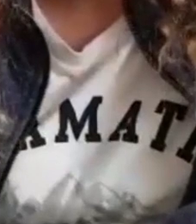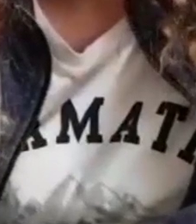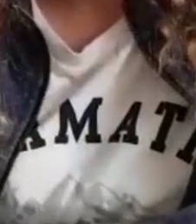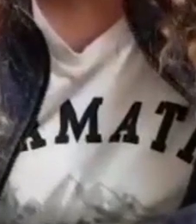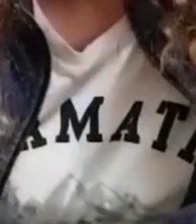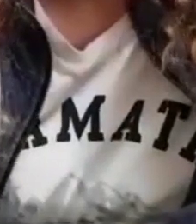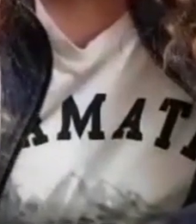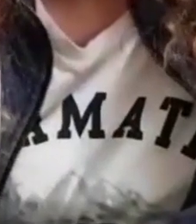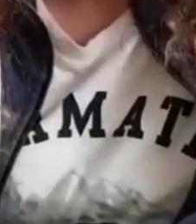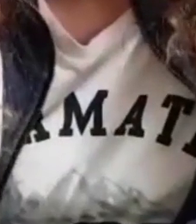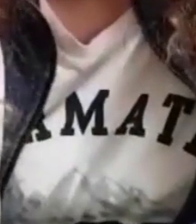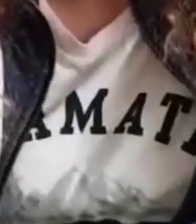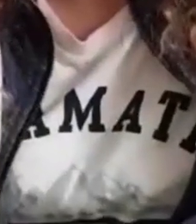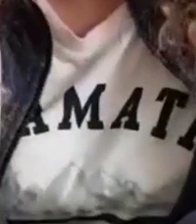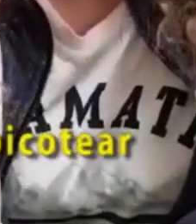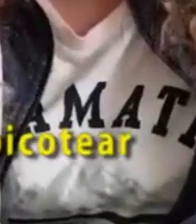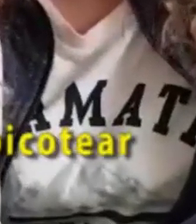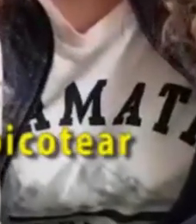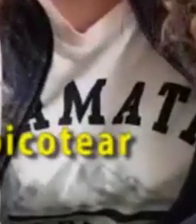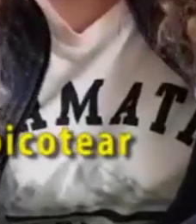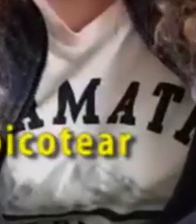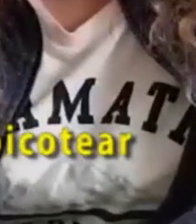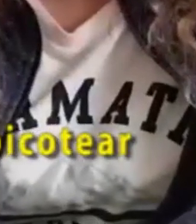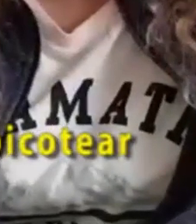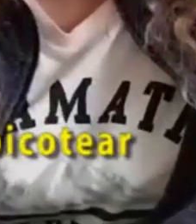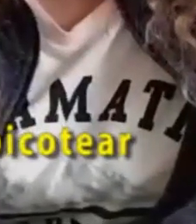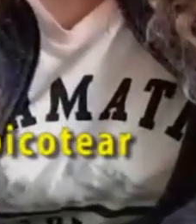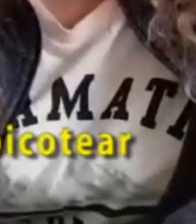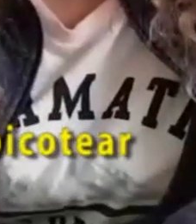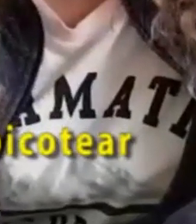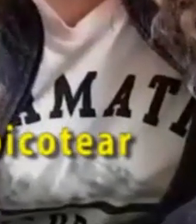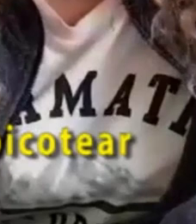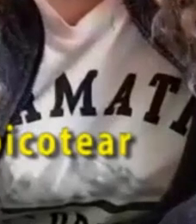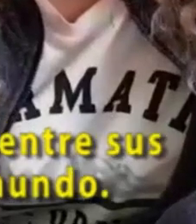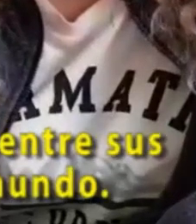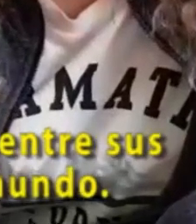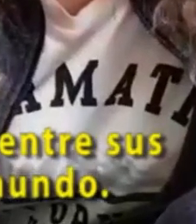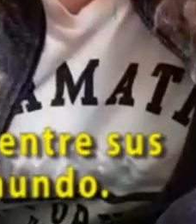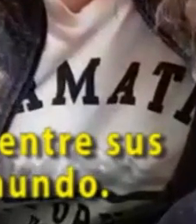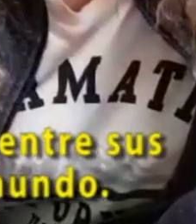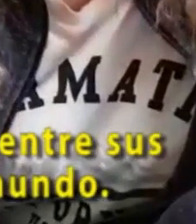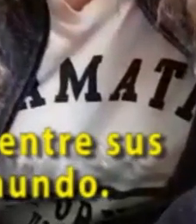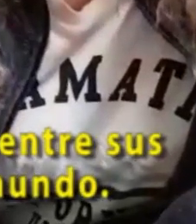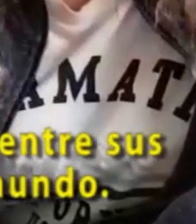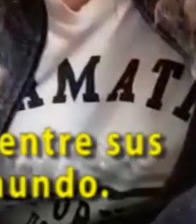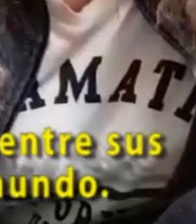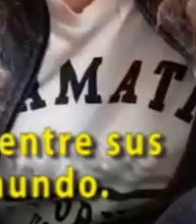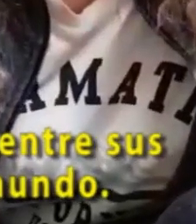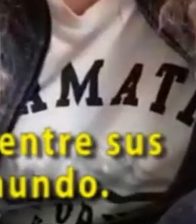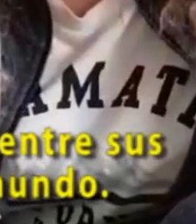فلسطين. وكمان مرة شكرا لكم، نتمنى تساعدونا من خلال إنه تقاطعوا البضائع الإسرائيلية، تنشروا هاي